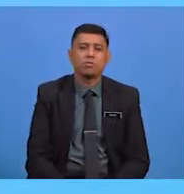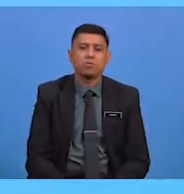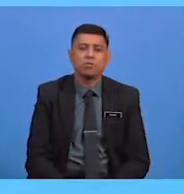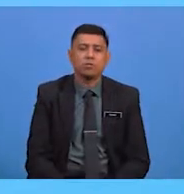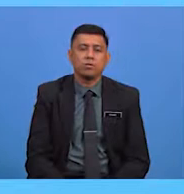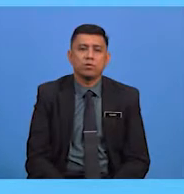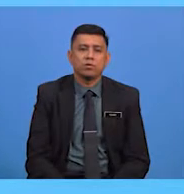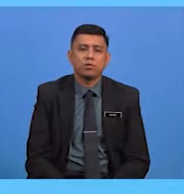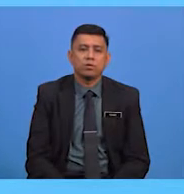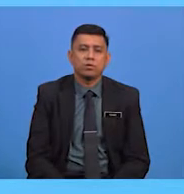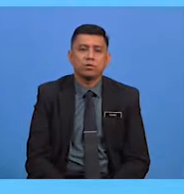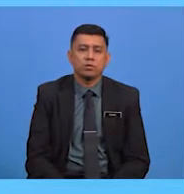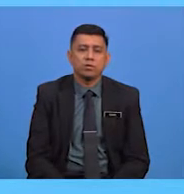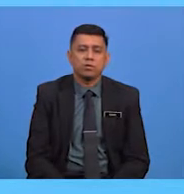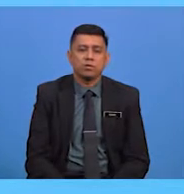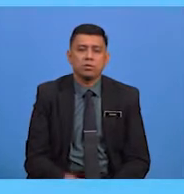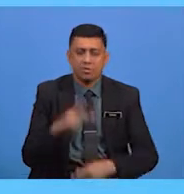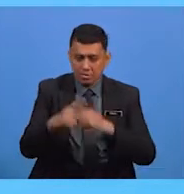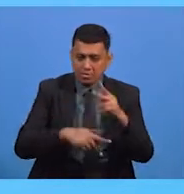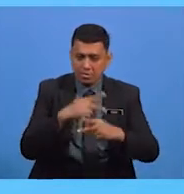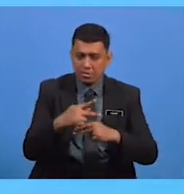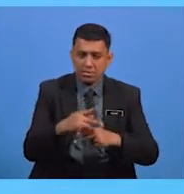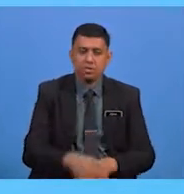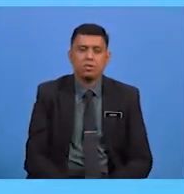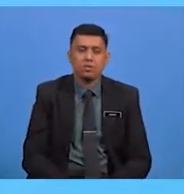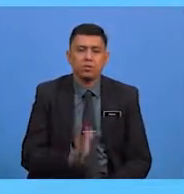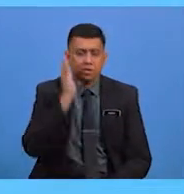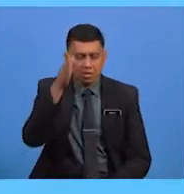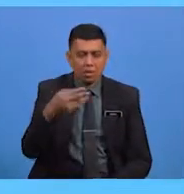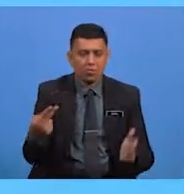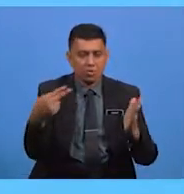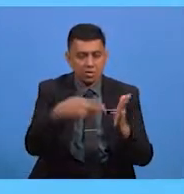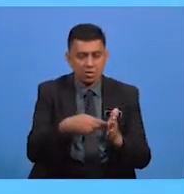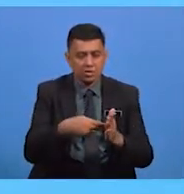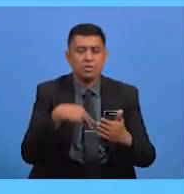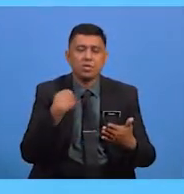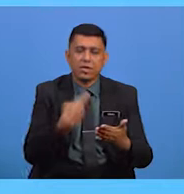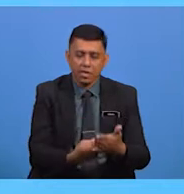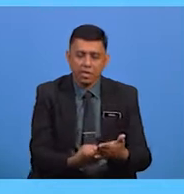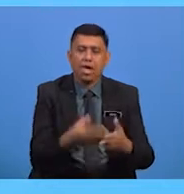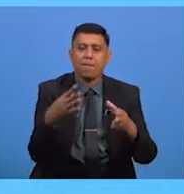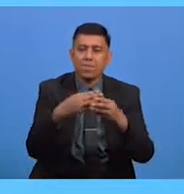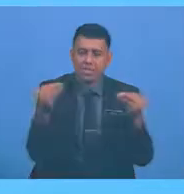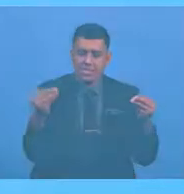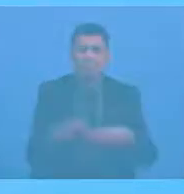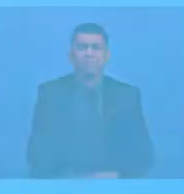palsu, maka proses semakan ini akan diulang sehingga selesai.